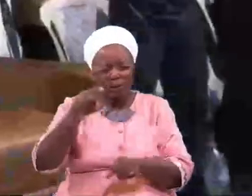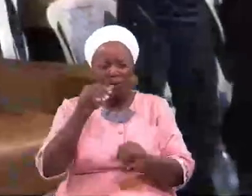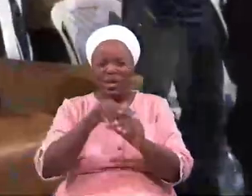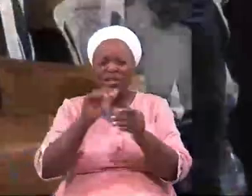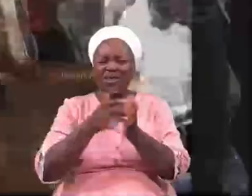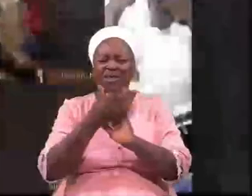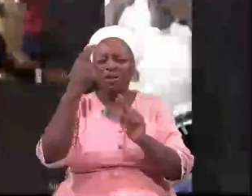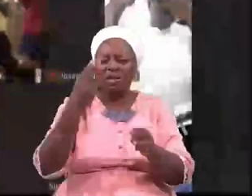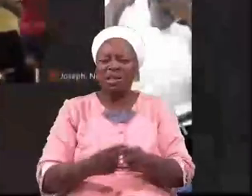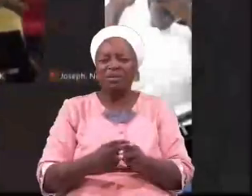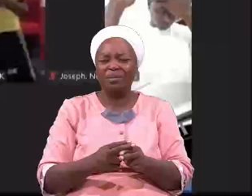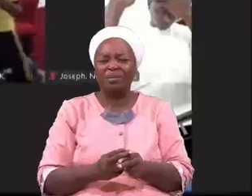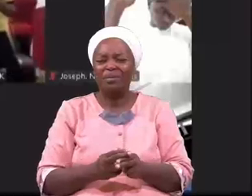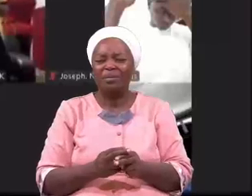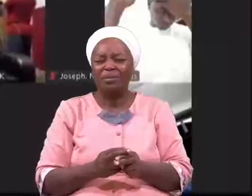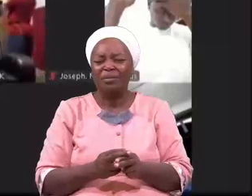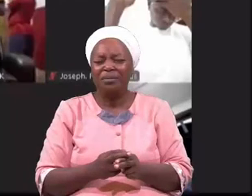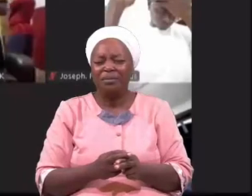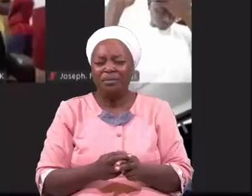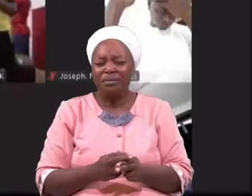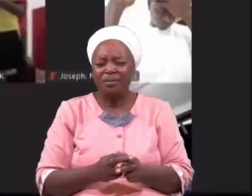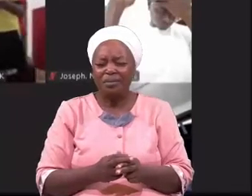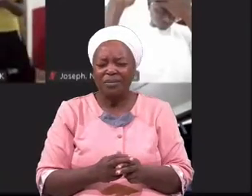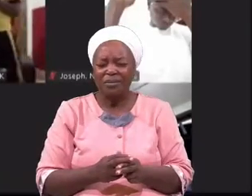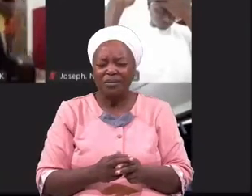En ligne et partout, des miracles pour vous.